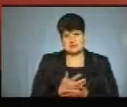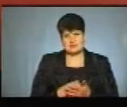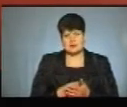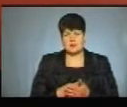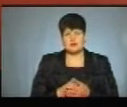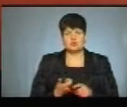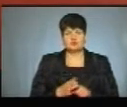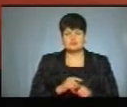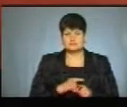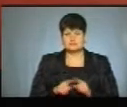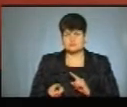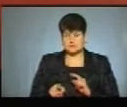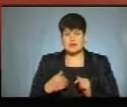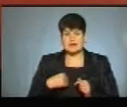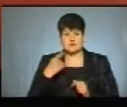досить оперативно. Я думаю, що